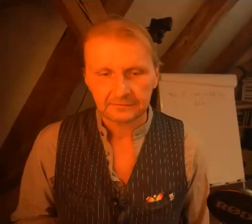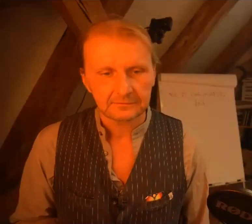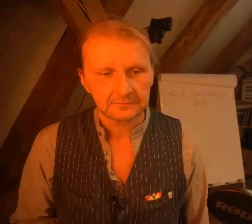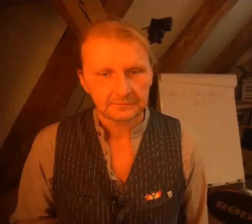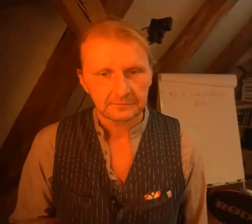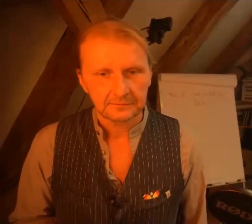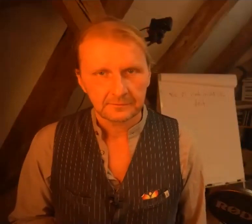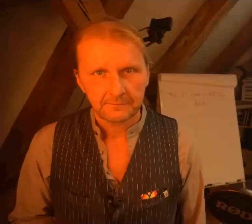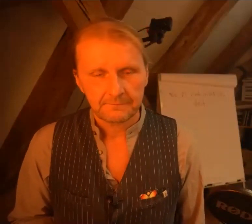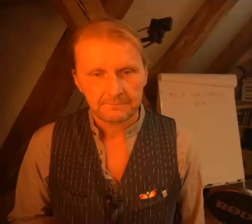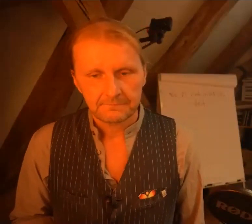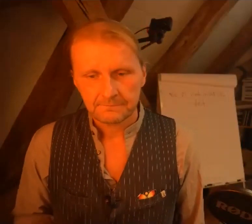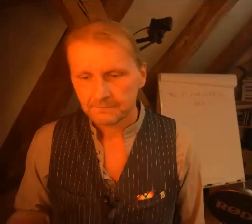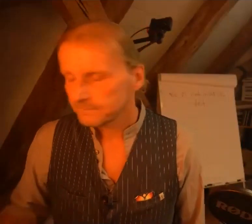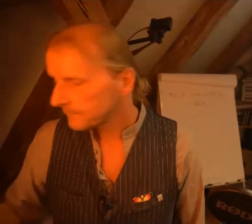Kanzler.